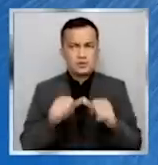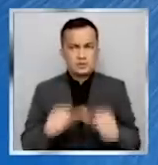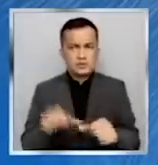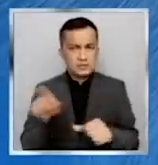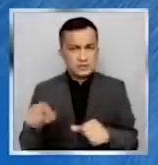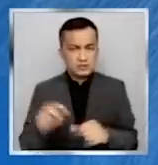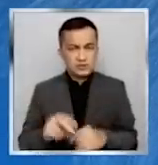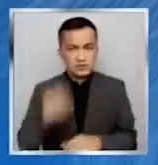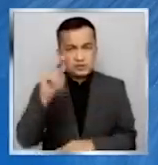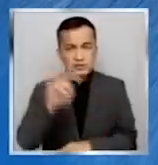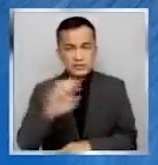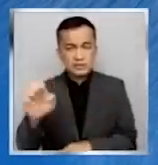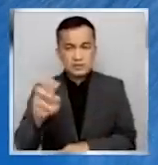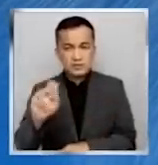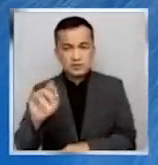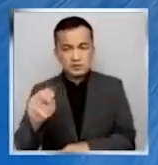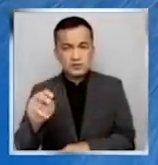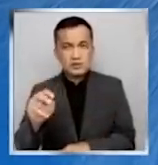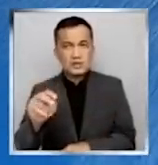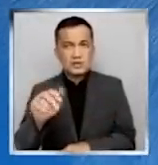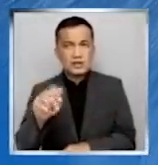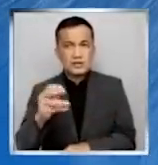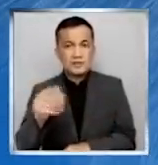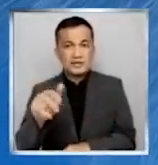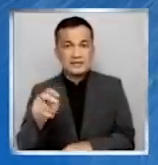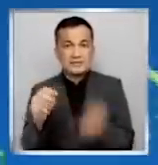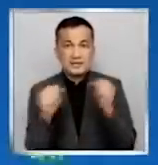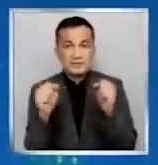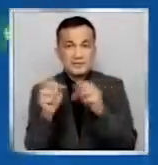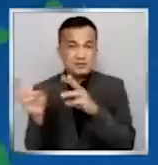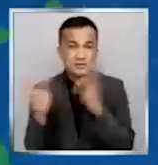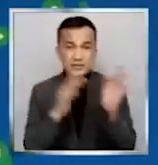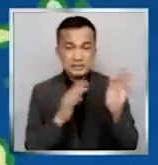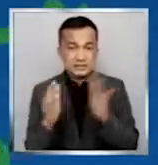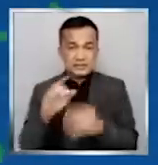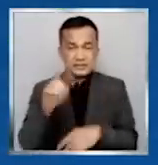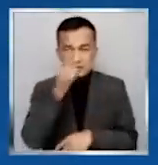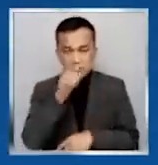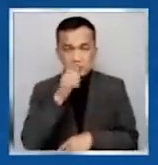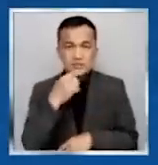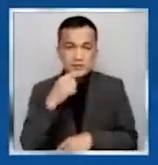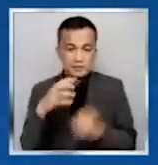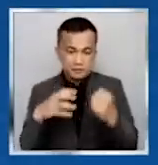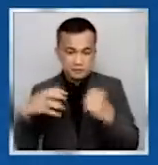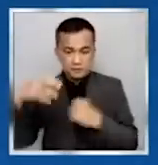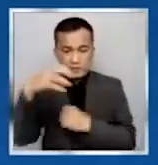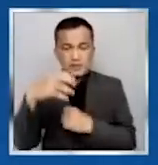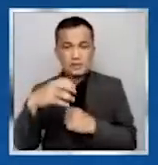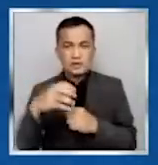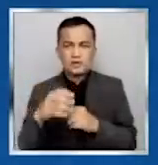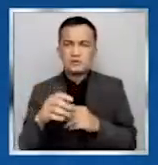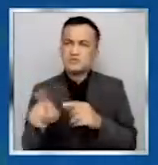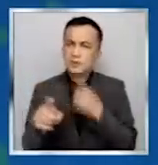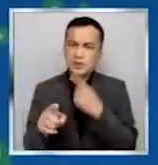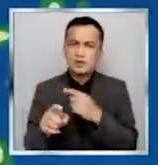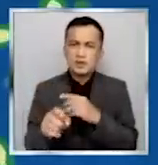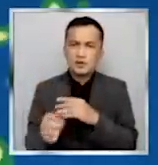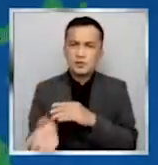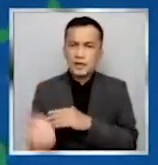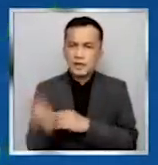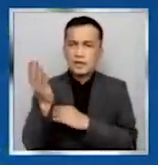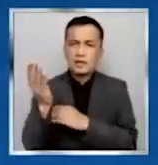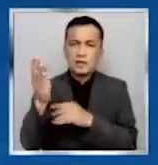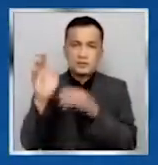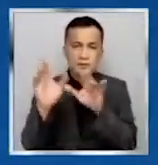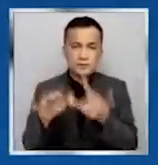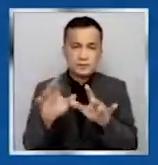northeast monsoon o hanging amihan sa Luzon. Base sa datos ng Metro Weather, mula umaga ay may pag-ulan na sa malaking bahagi